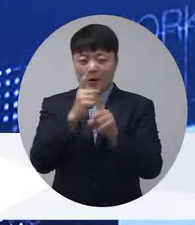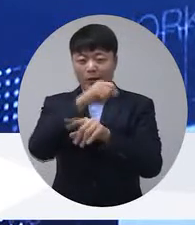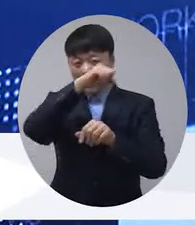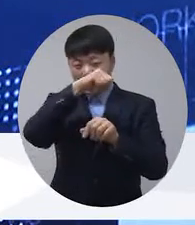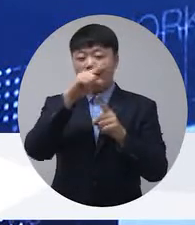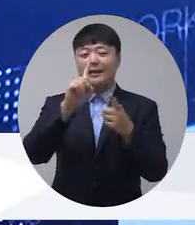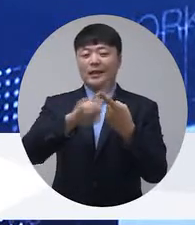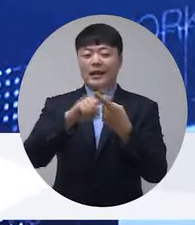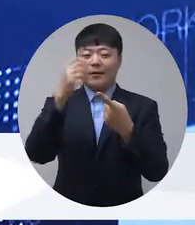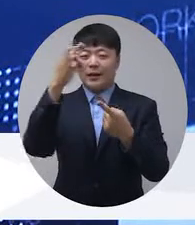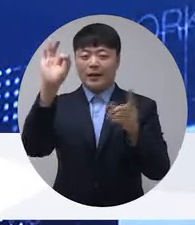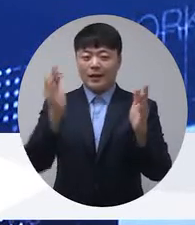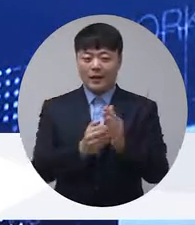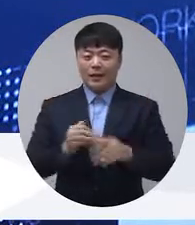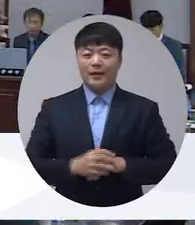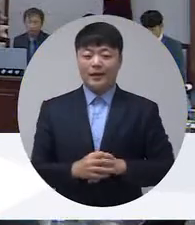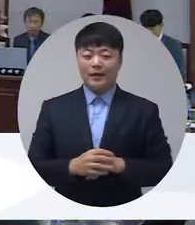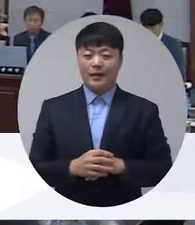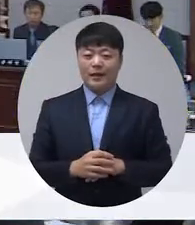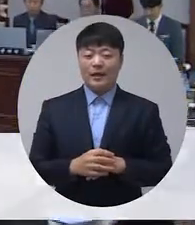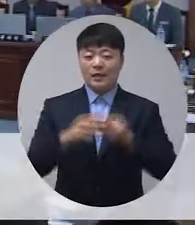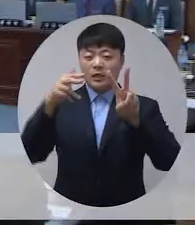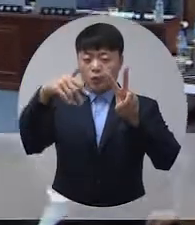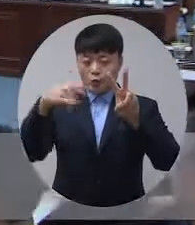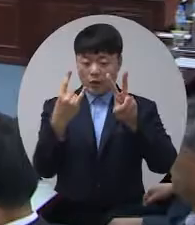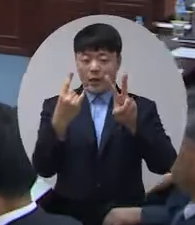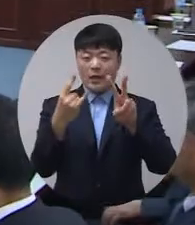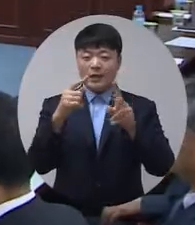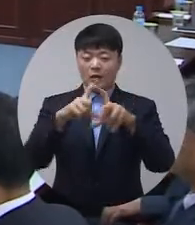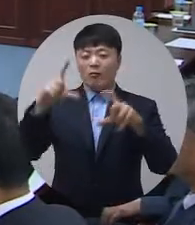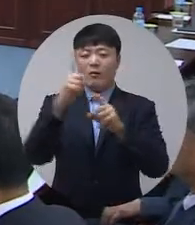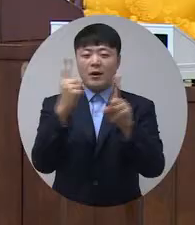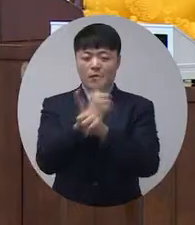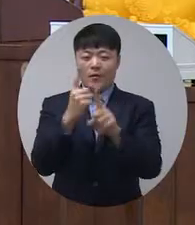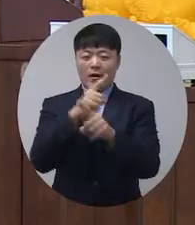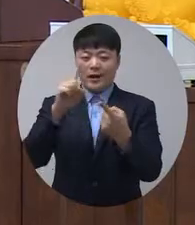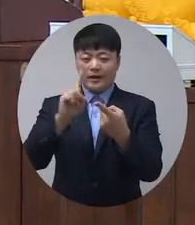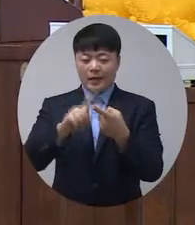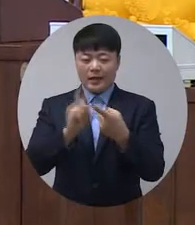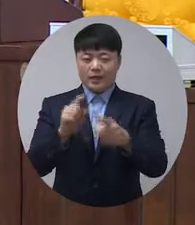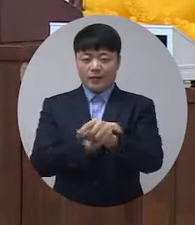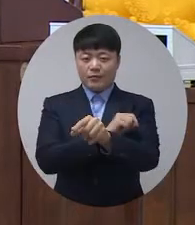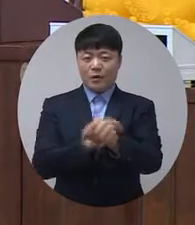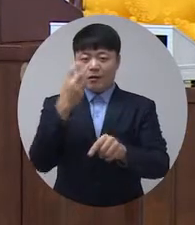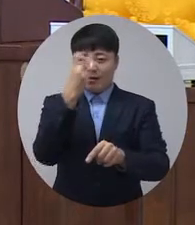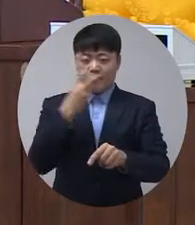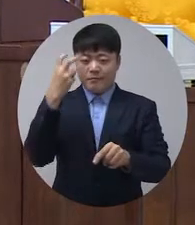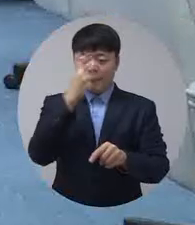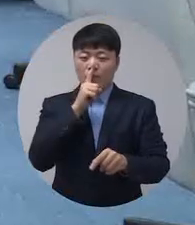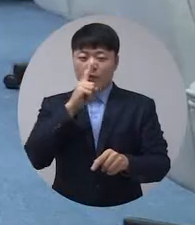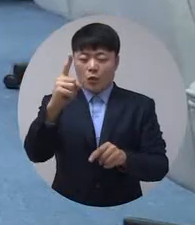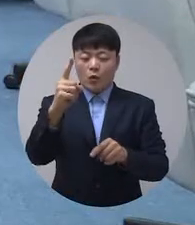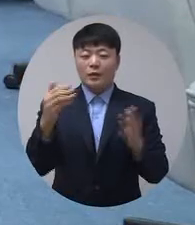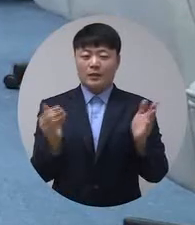기타 안건을 확정했습니다 이외 축약 및 결산안 등을 심의 1 예산결산특별위원회 는 심사 결과